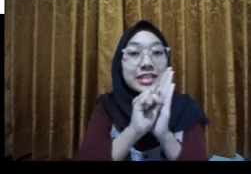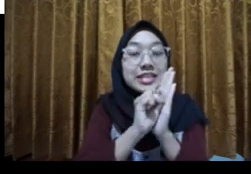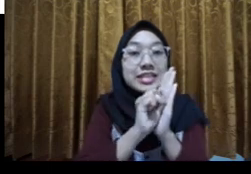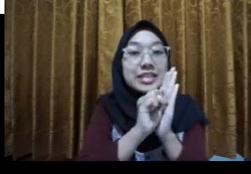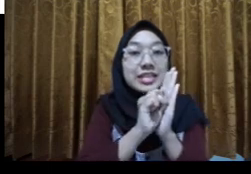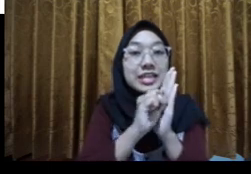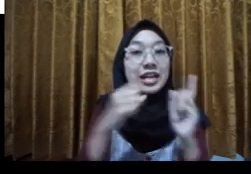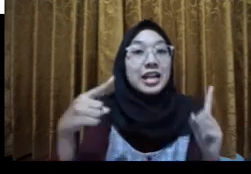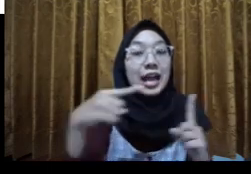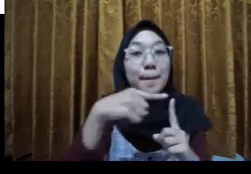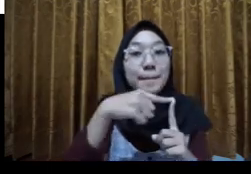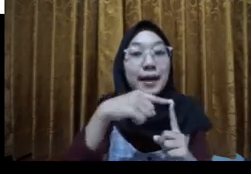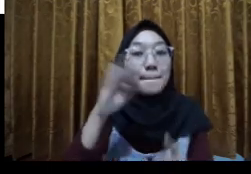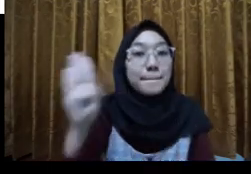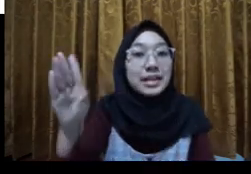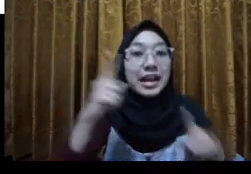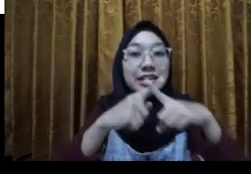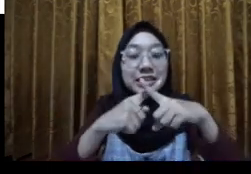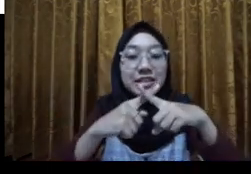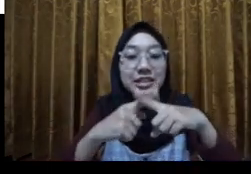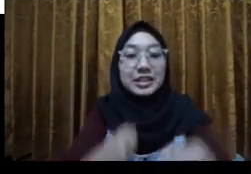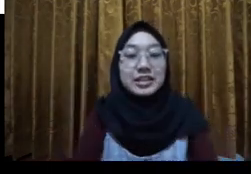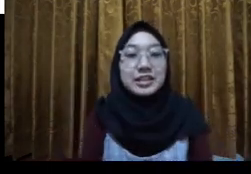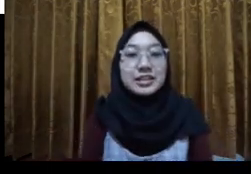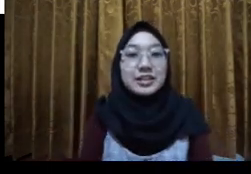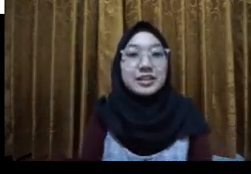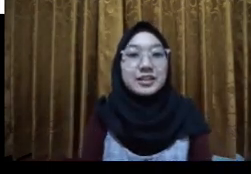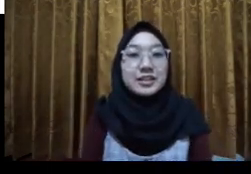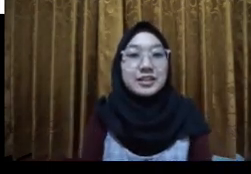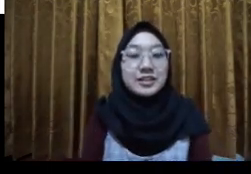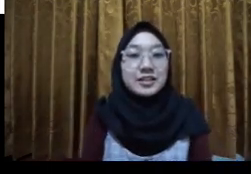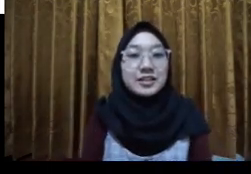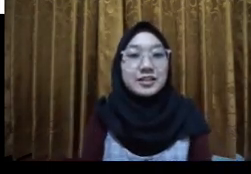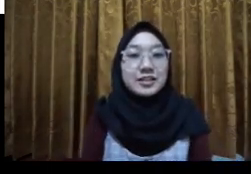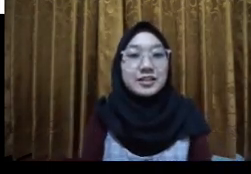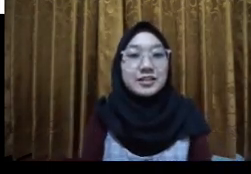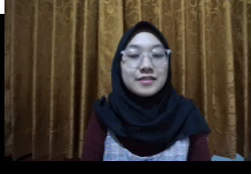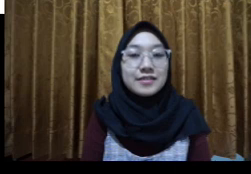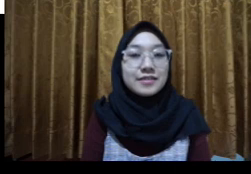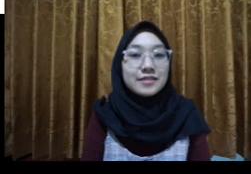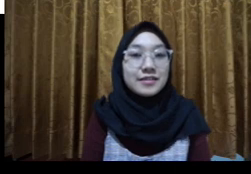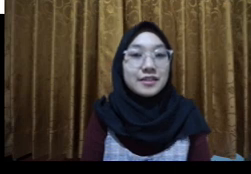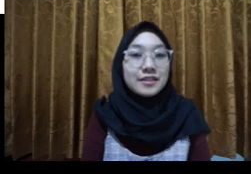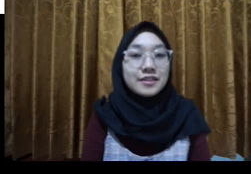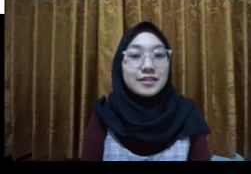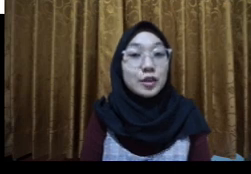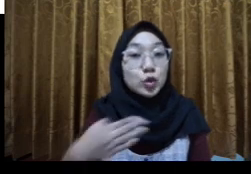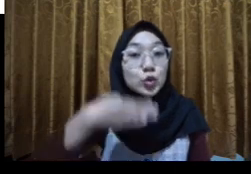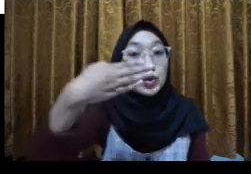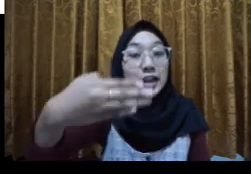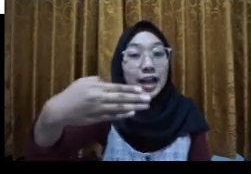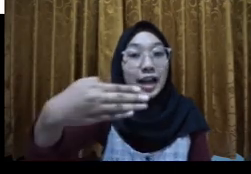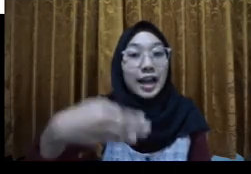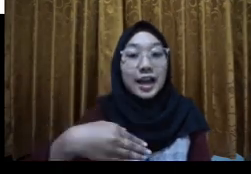bawah Render page ada render. OCR submenu Nah ini OCR short menu, kita panah